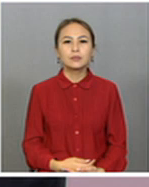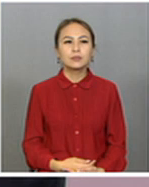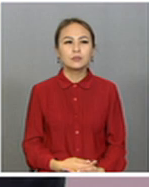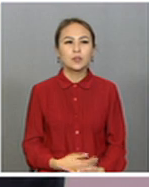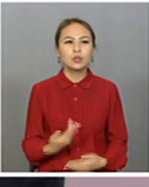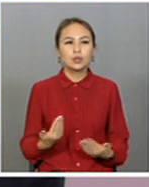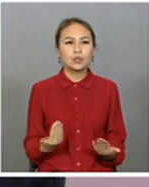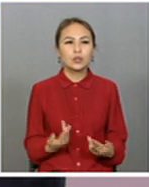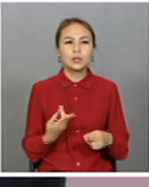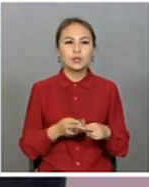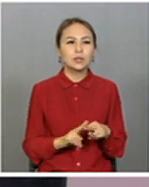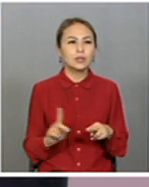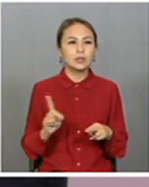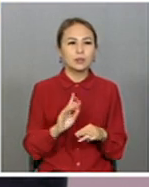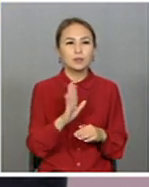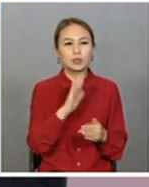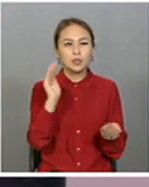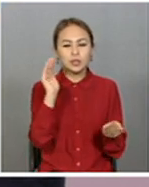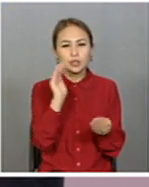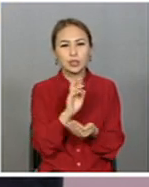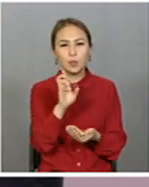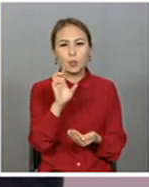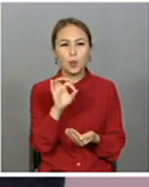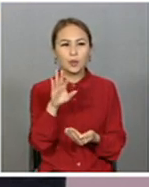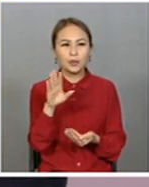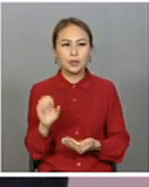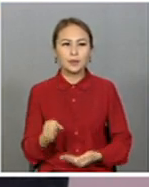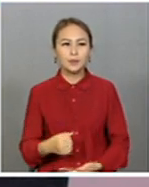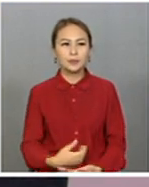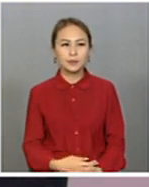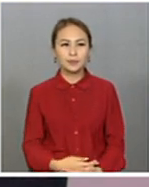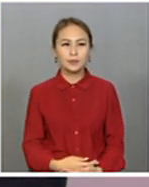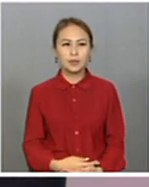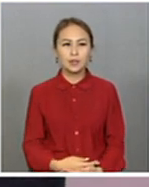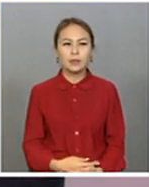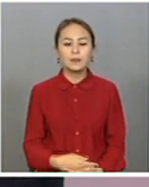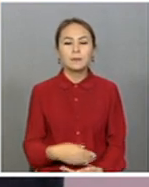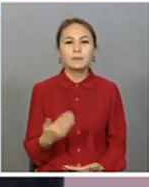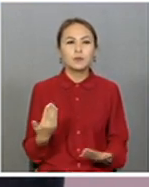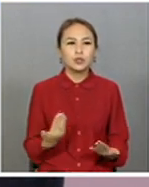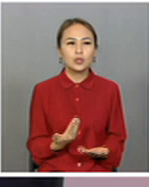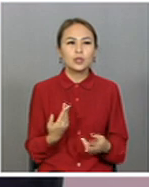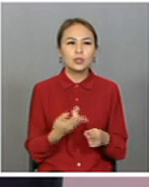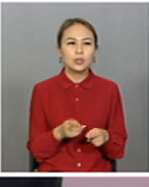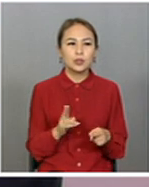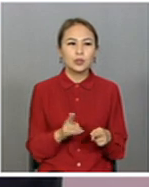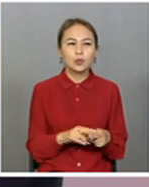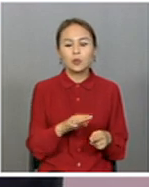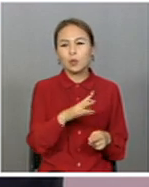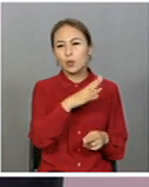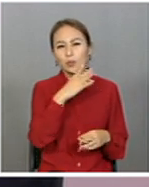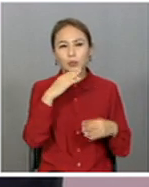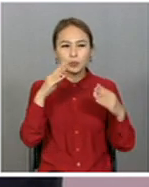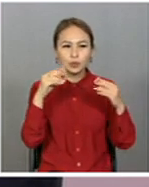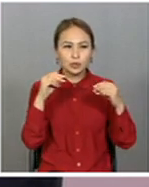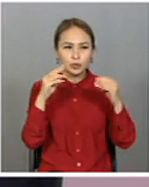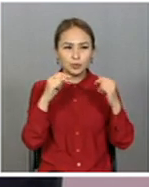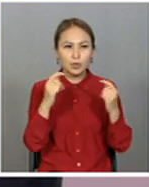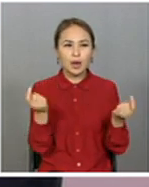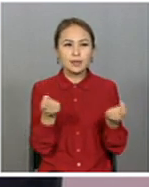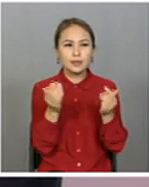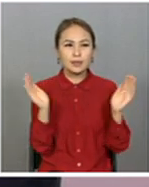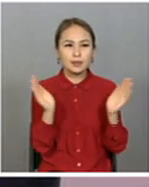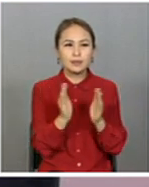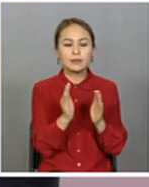Дүние деген не? Деп сұрады кішкентай бота. Дүние деген көп құм, аздаған